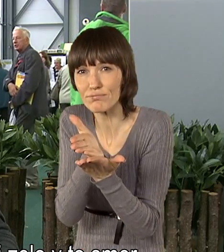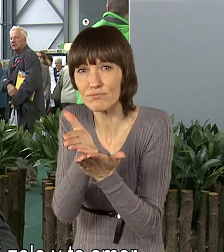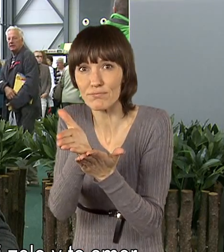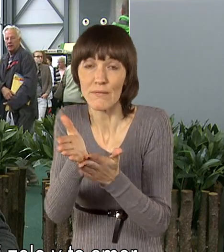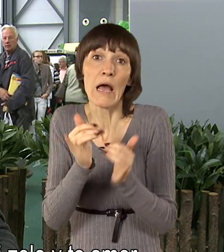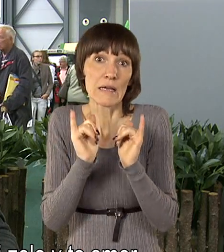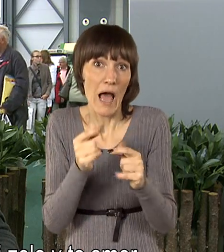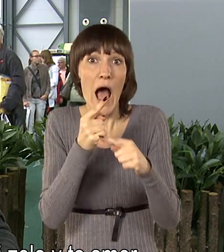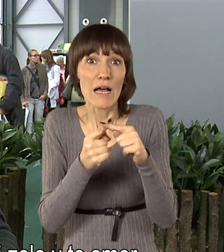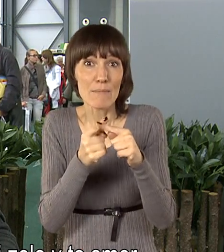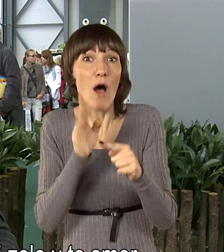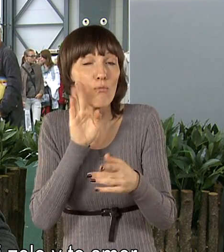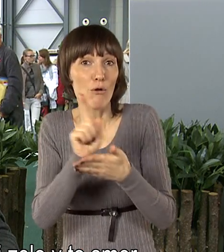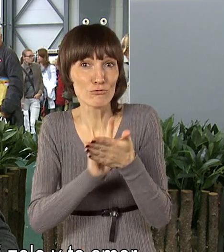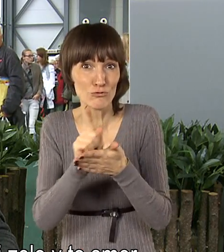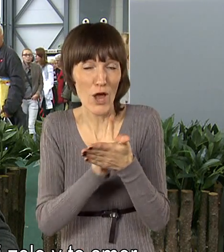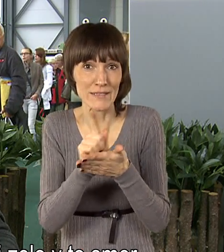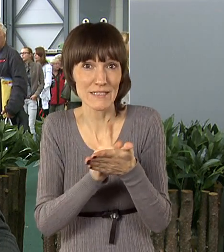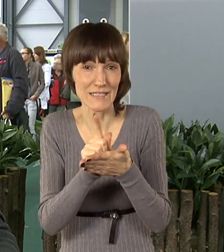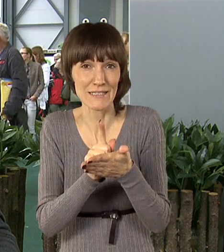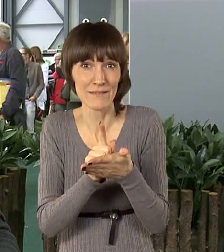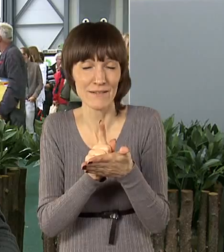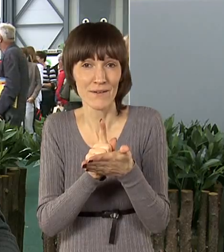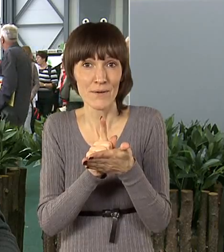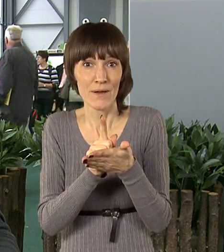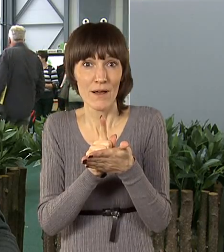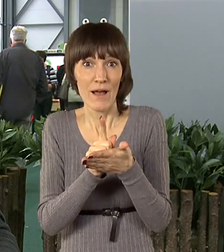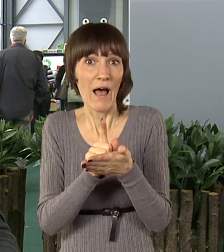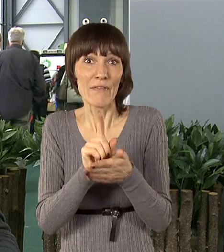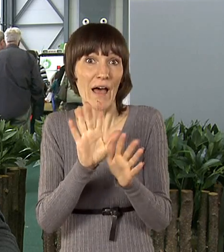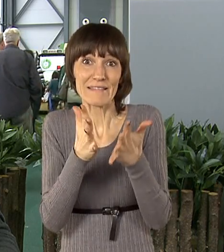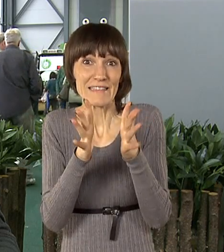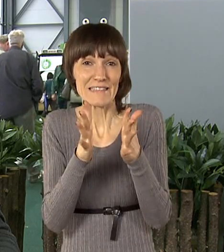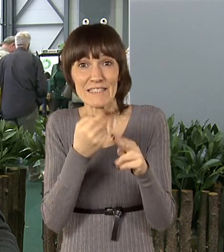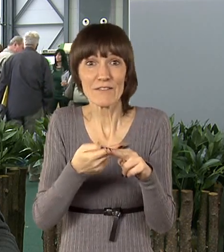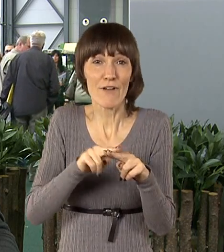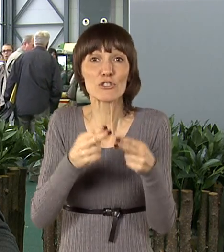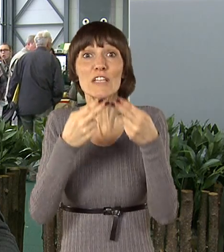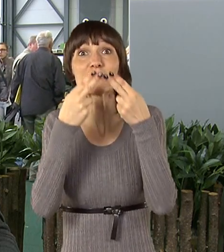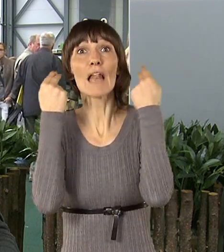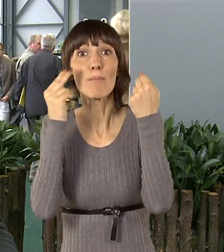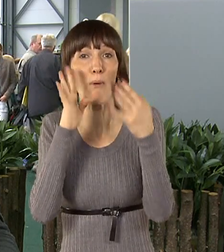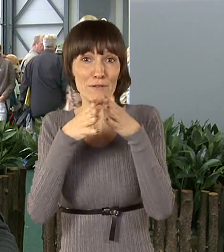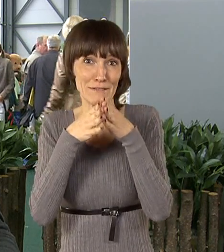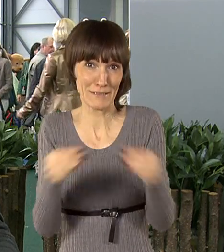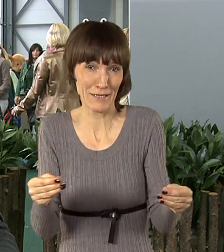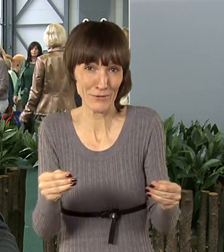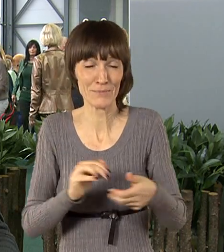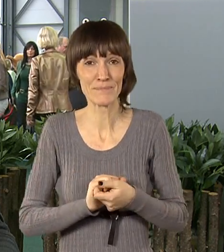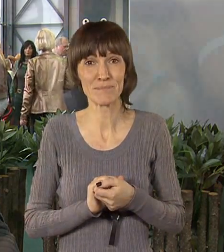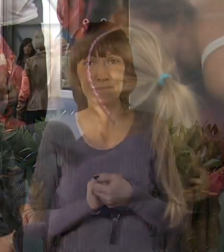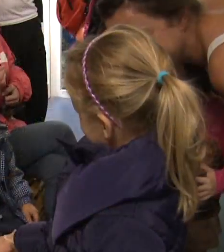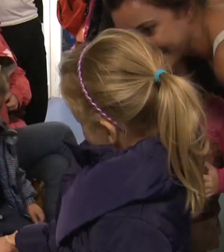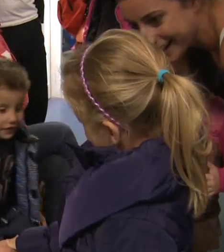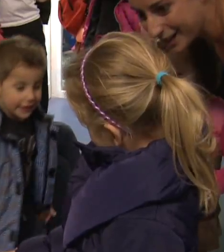da ja, kmalu bo napočil čas, da ne bo več slepih, slabovidnih, ne.